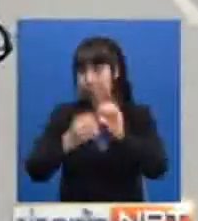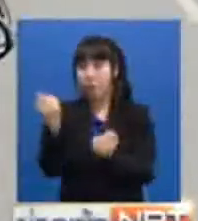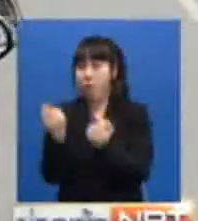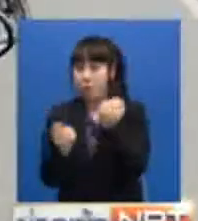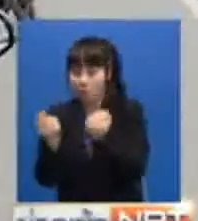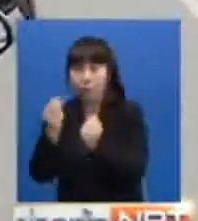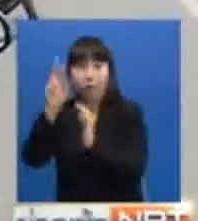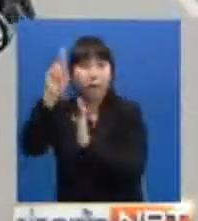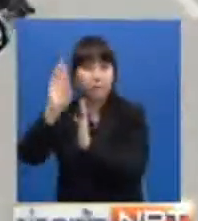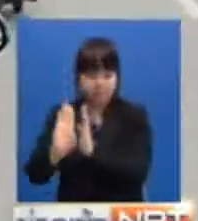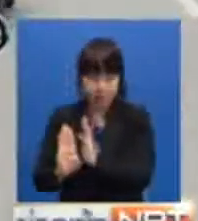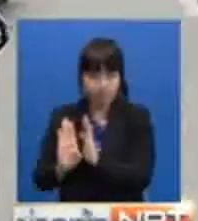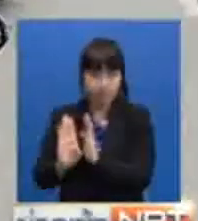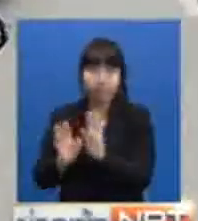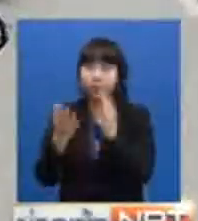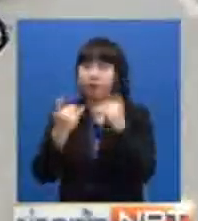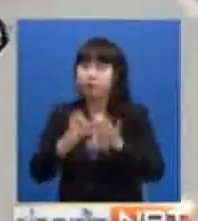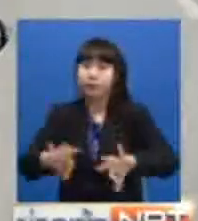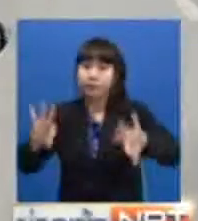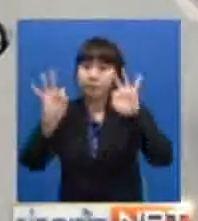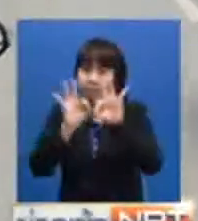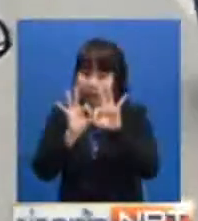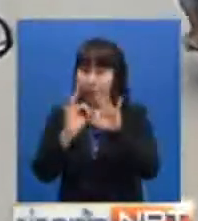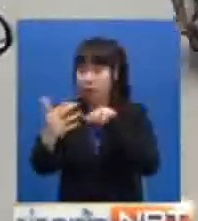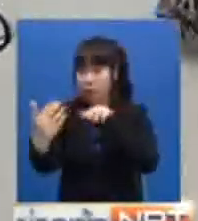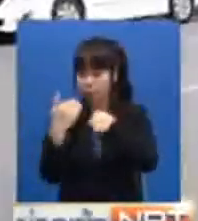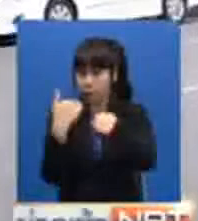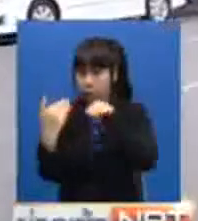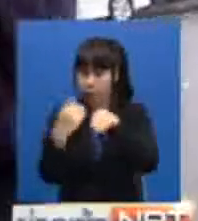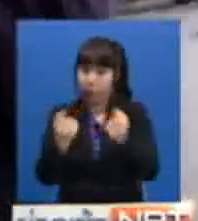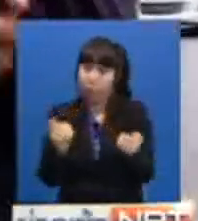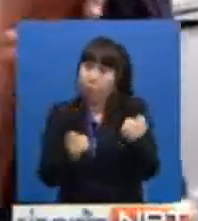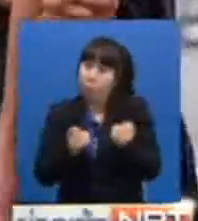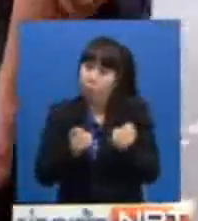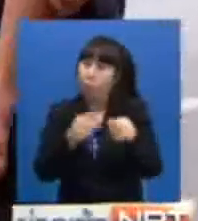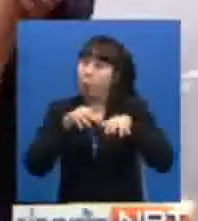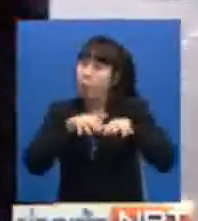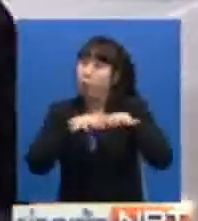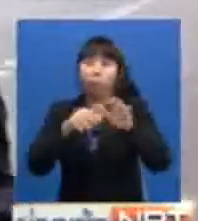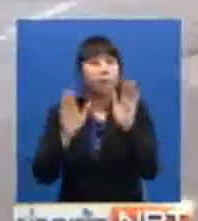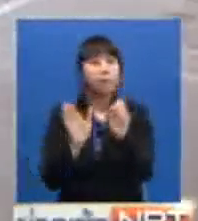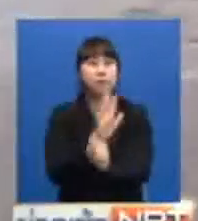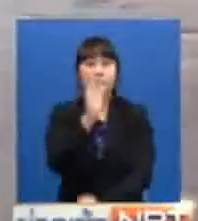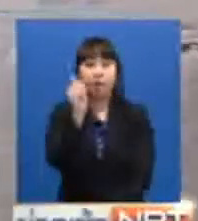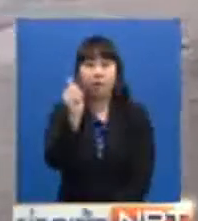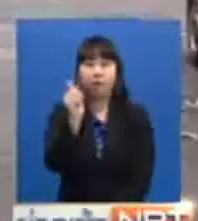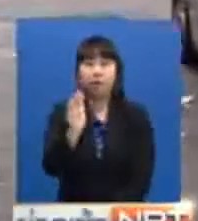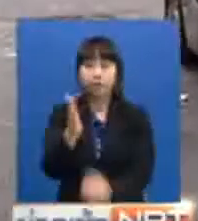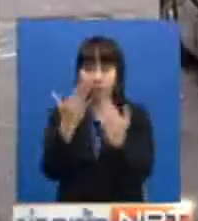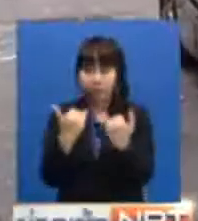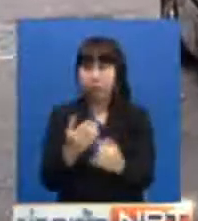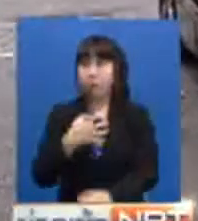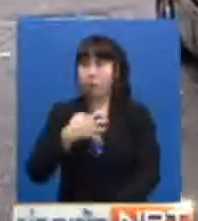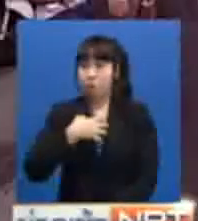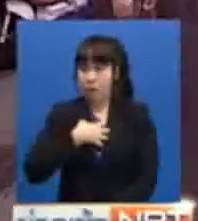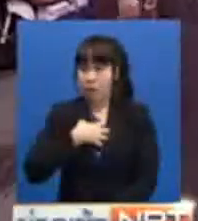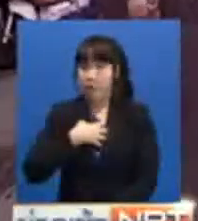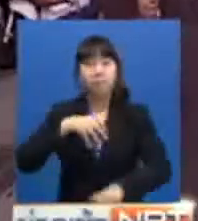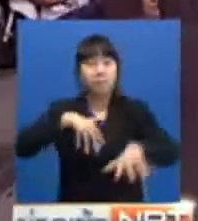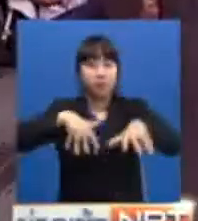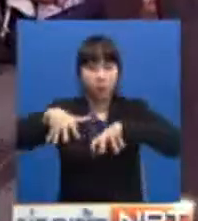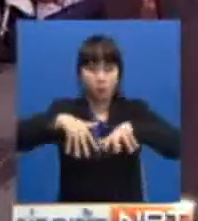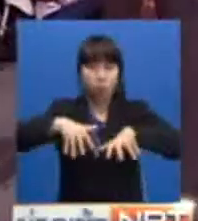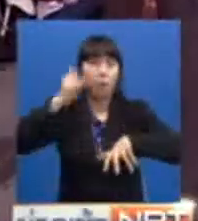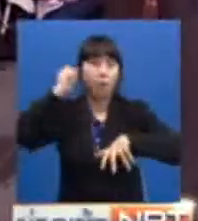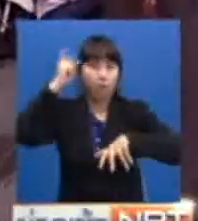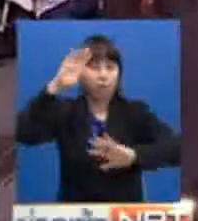นนและที่สำคัญเพื่อเป็นการคืนพื้นผิวถนนให้กับประชาชนส่วนใหญ่นอกจากนี้ยังต้องการให้ประชาชนเข้าใจในการ